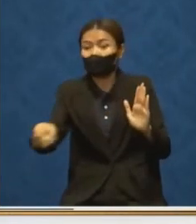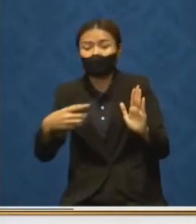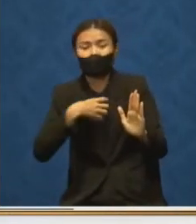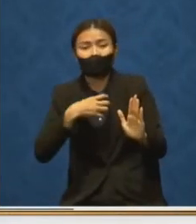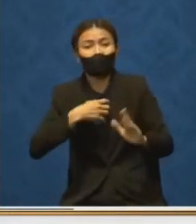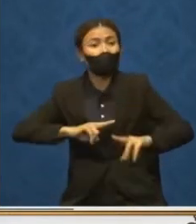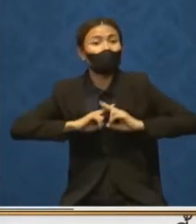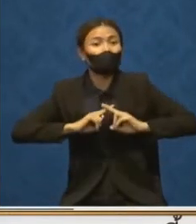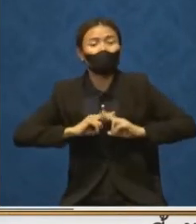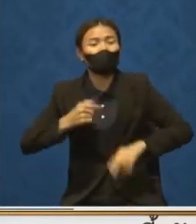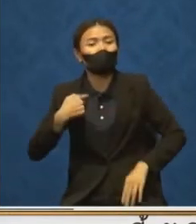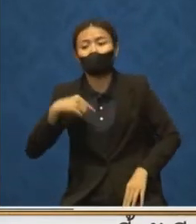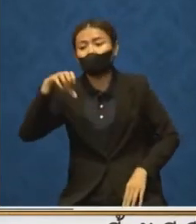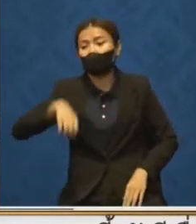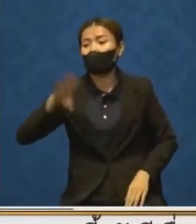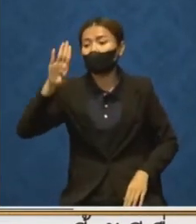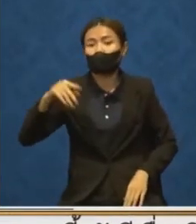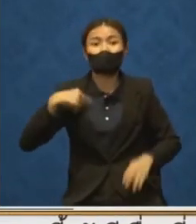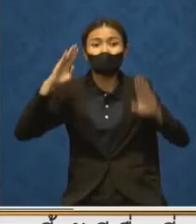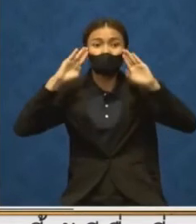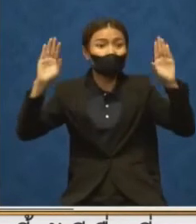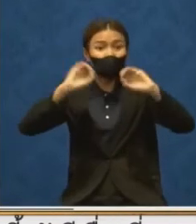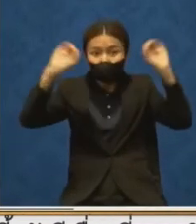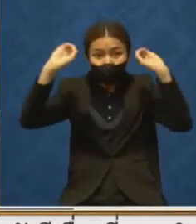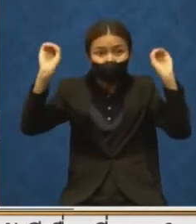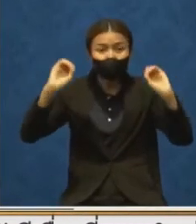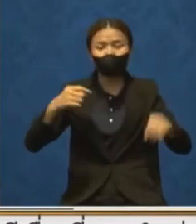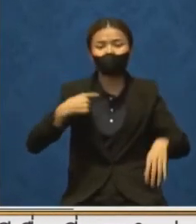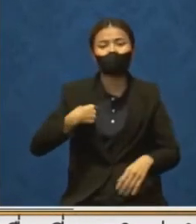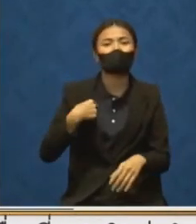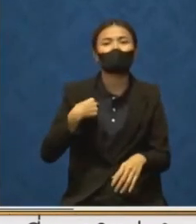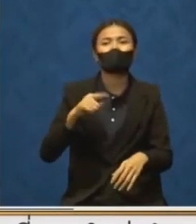กรเอกชนที่ไม่มีความน่าเชื่อถือไม่เคยทำเลยไปตั้งบริษัท